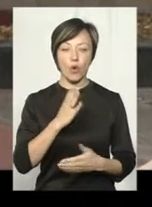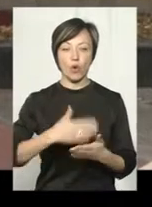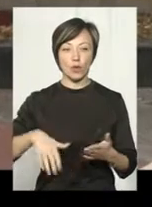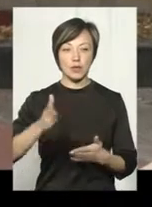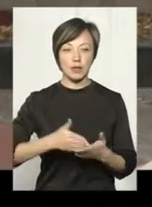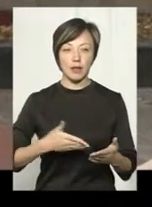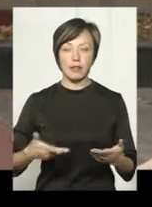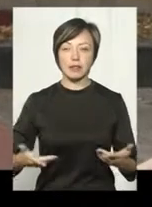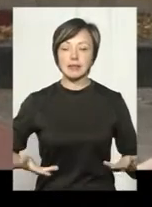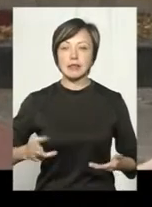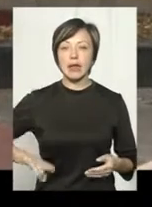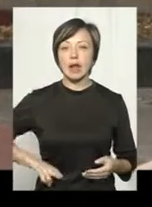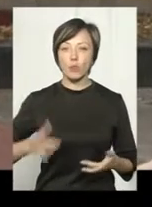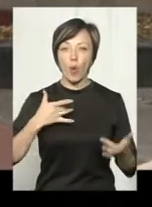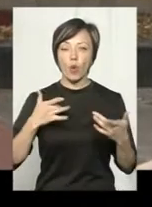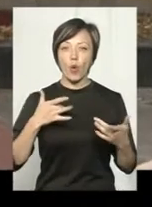директором театру контракт.